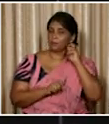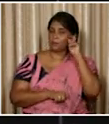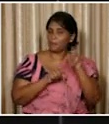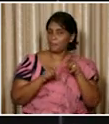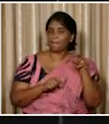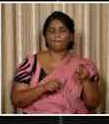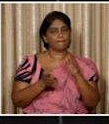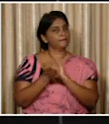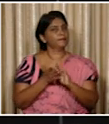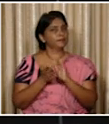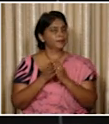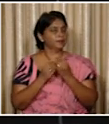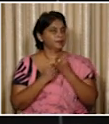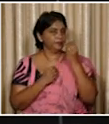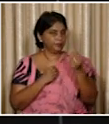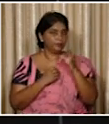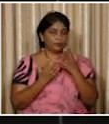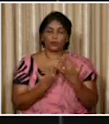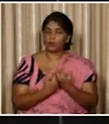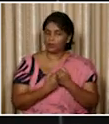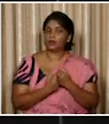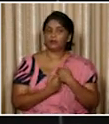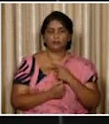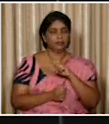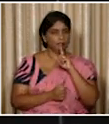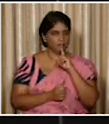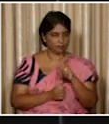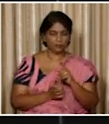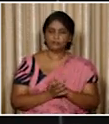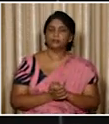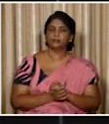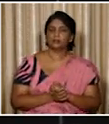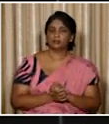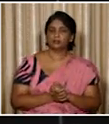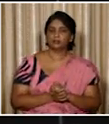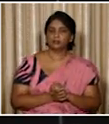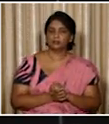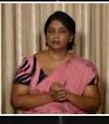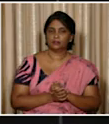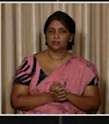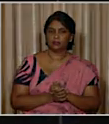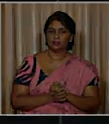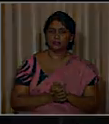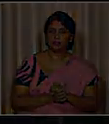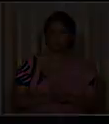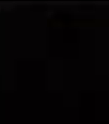சிகிச்சையை பெற்றுக்கொள்ள நடவடிக்கை எடுக்கப்பட வேண்டும் என்பதை நான் இந்த உயர்ந்த சபையினூடாக கோரிக்கை வைத்து நிறைவு செய்கின்றேன். நன்றி.